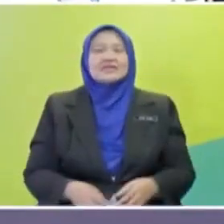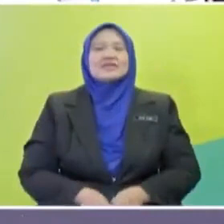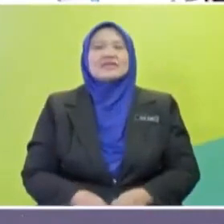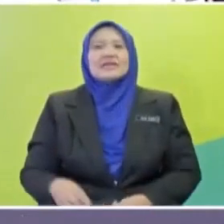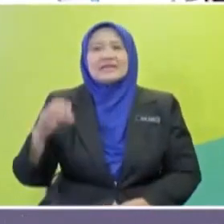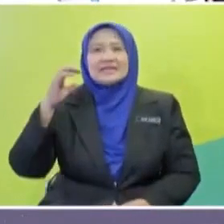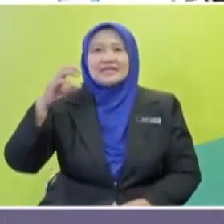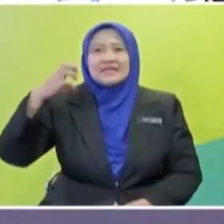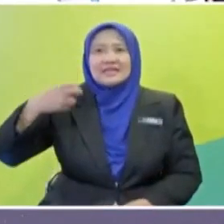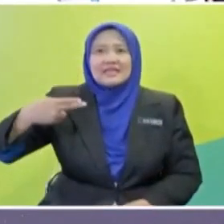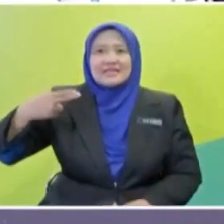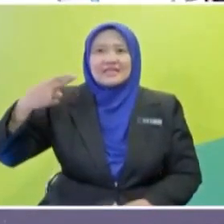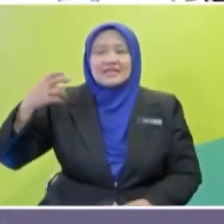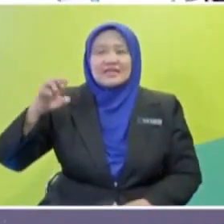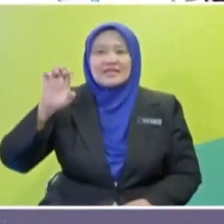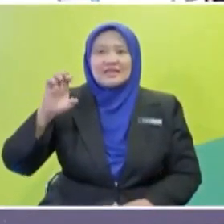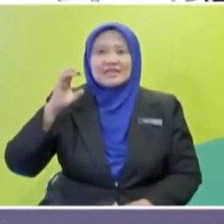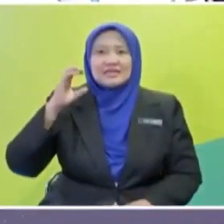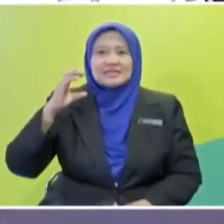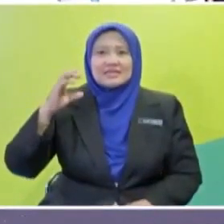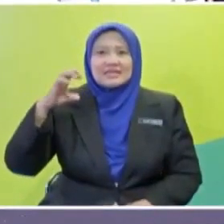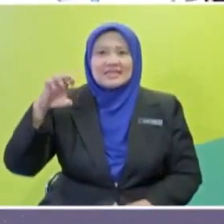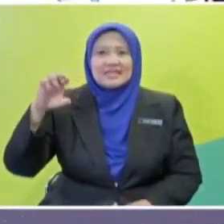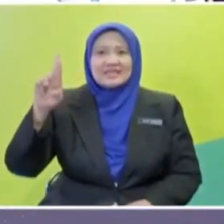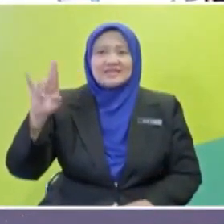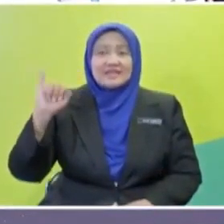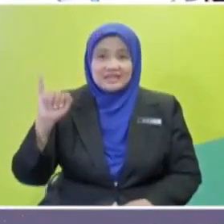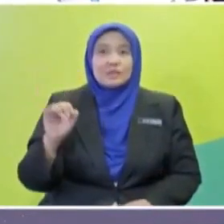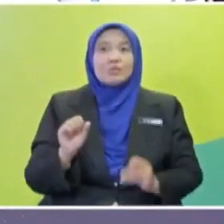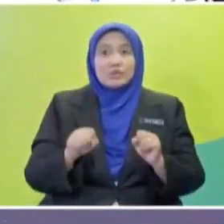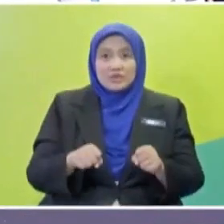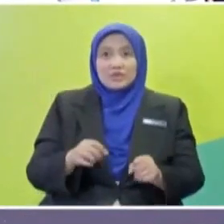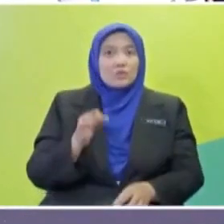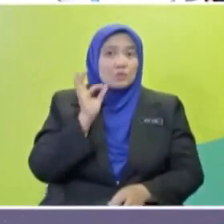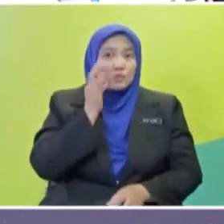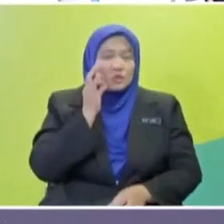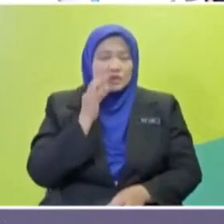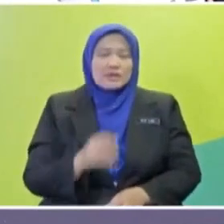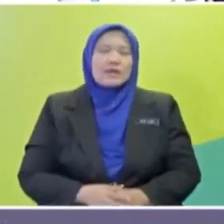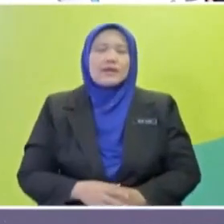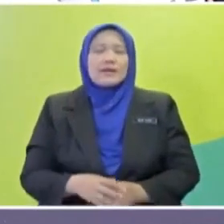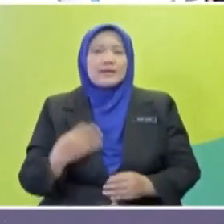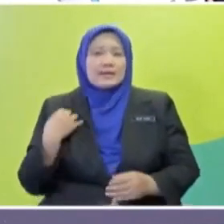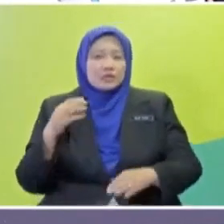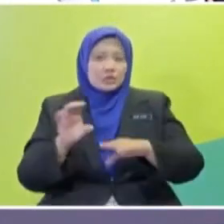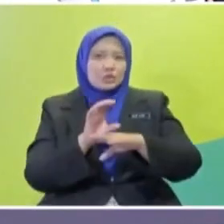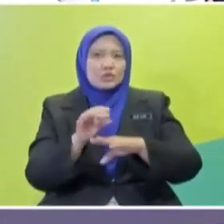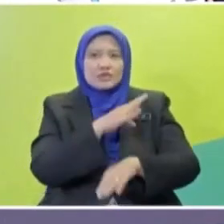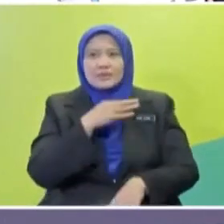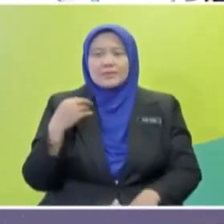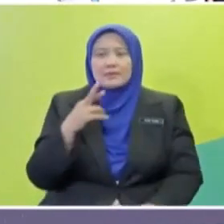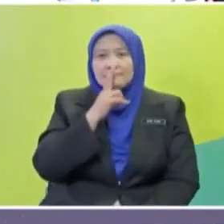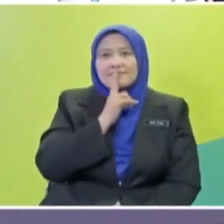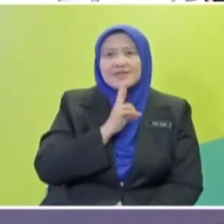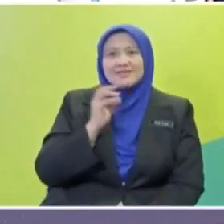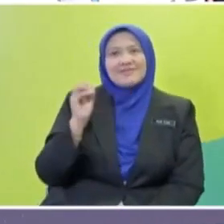kita tu, oh bentuk kek coklat. Kalau contoh kita dah tambah, contohlah kita buat warna pelangi, dah jadi kek lagi, betul tak? Betul cikgu. Dia dah tak jadi